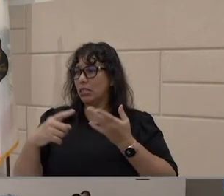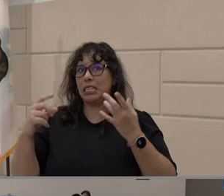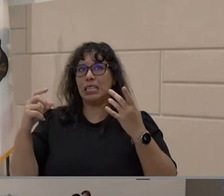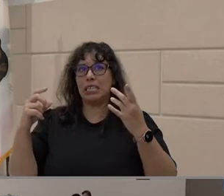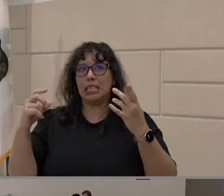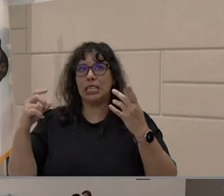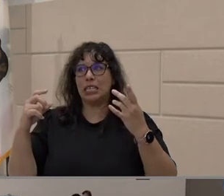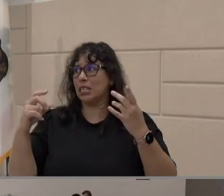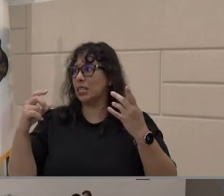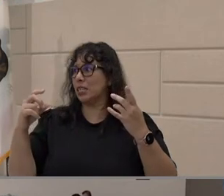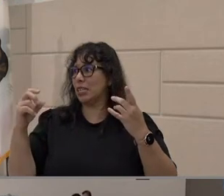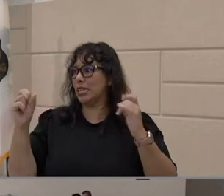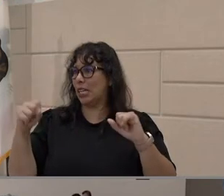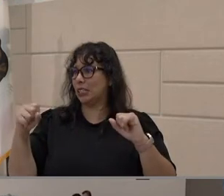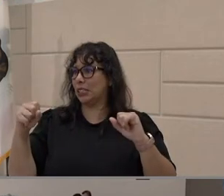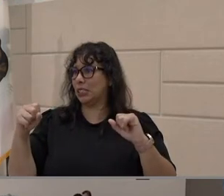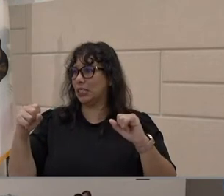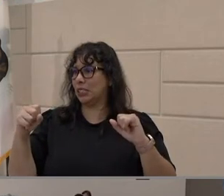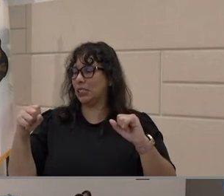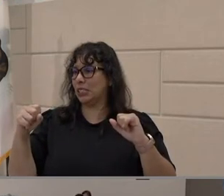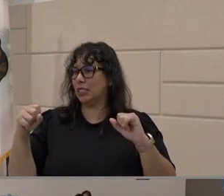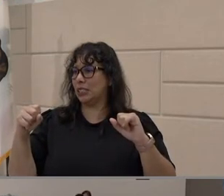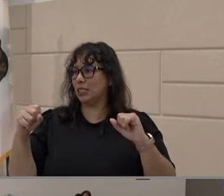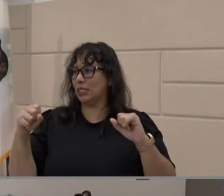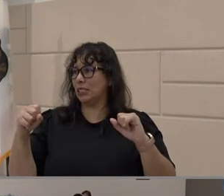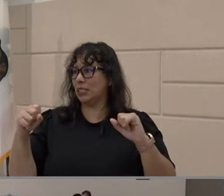មានគ្រប់គ្រងមានការជជែក